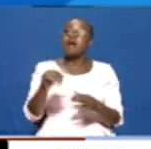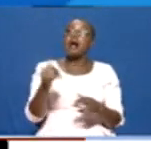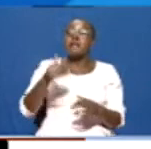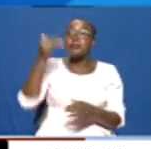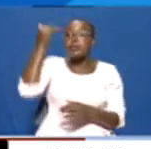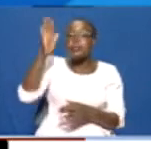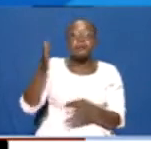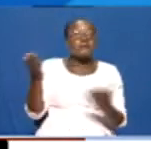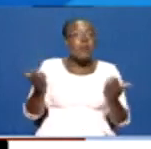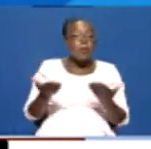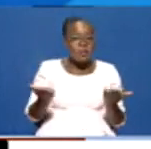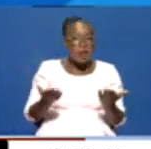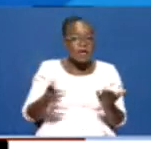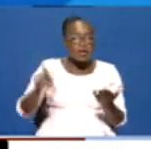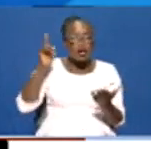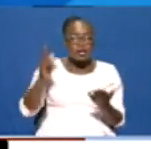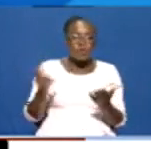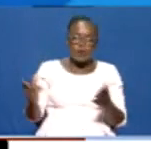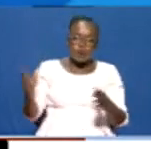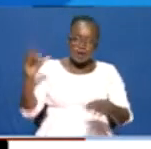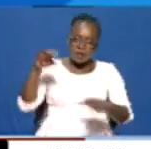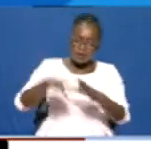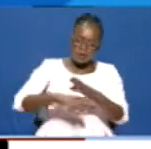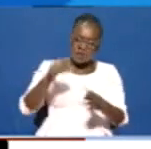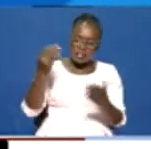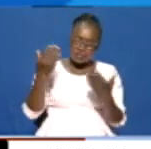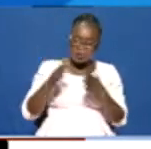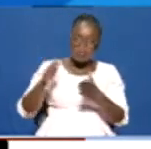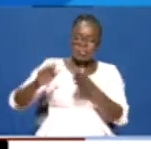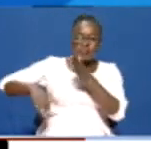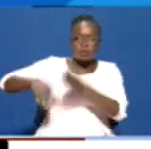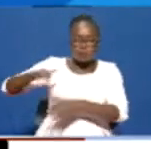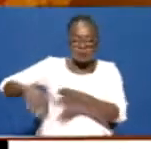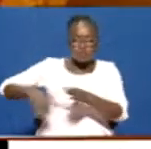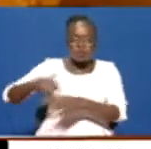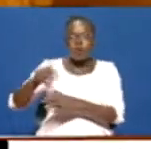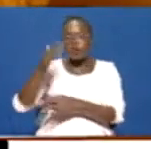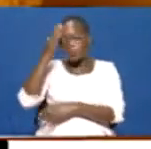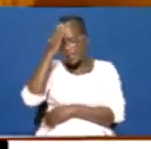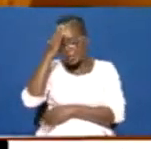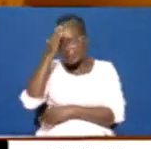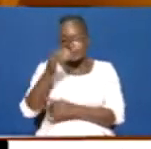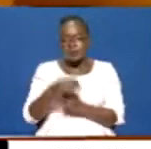alipo baada ya wakili huyo kupatikana huko Mwingi siku ya Jumatatu.